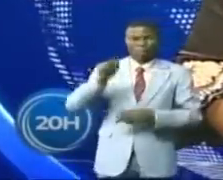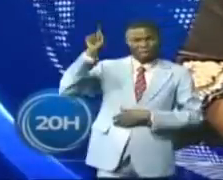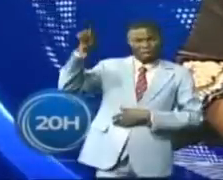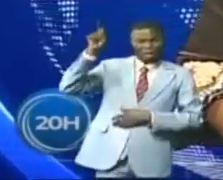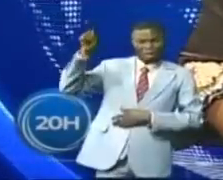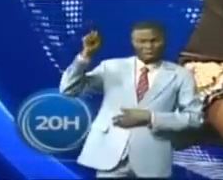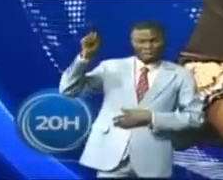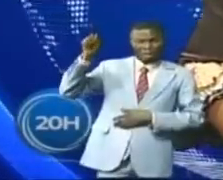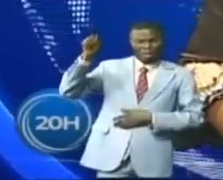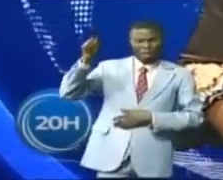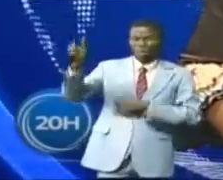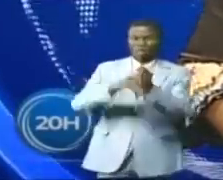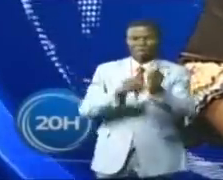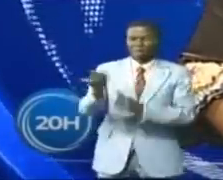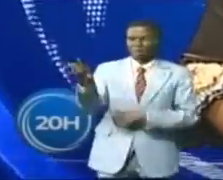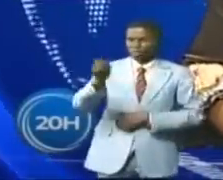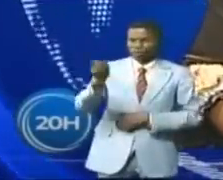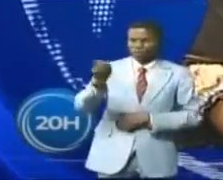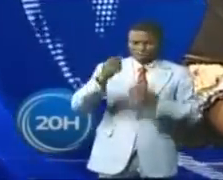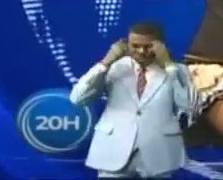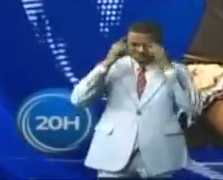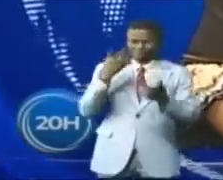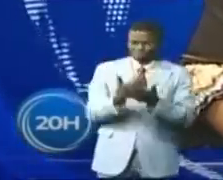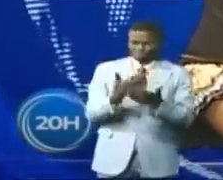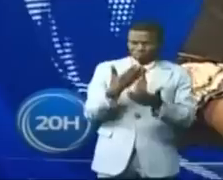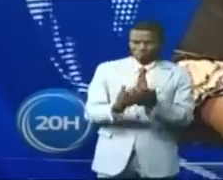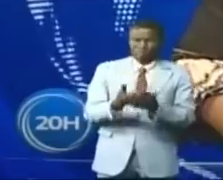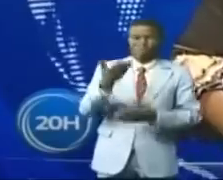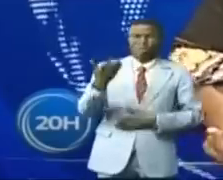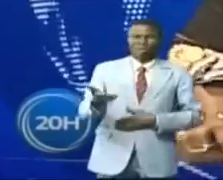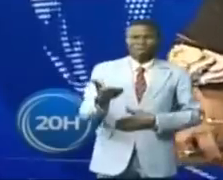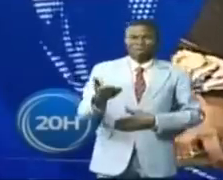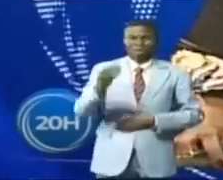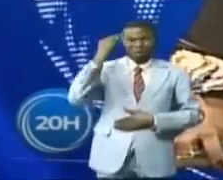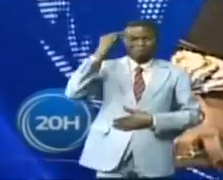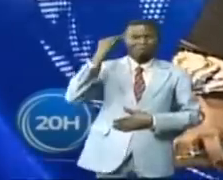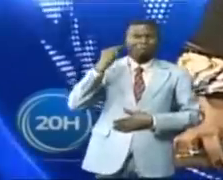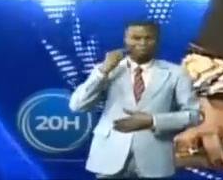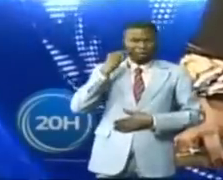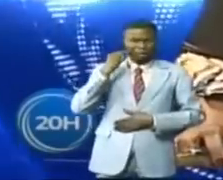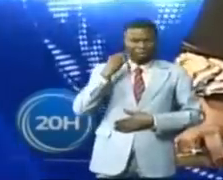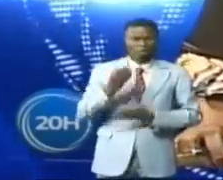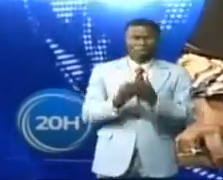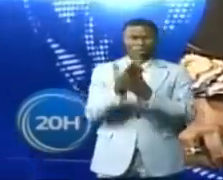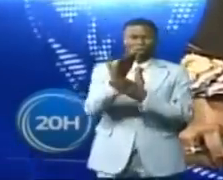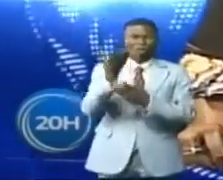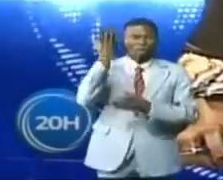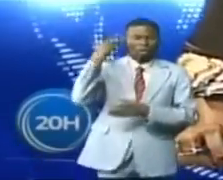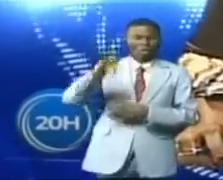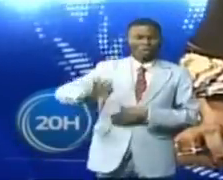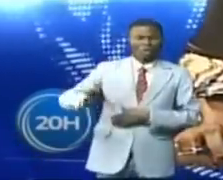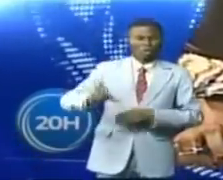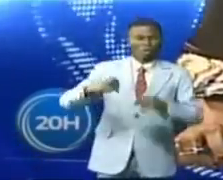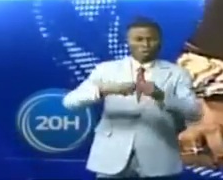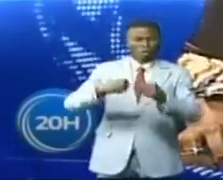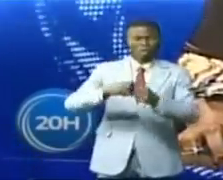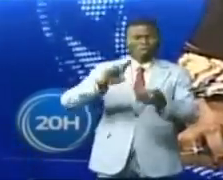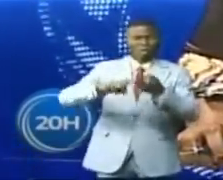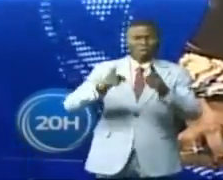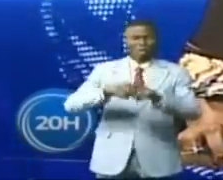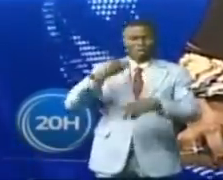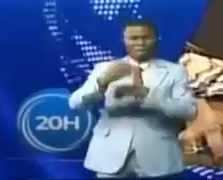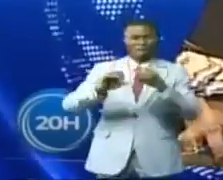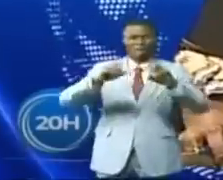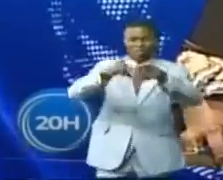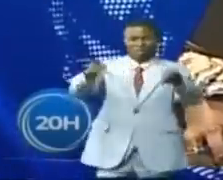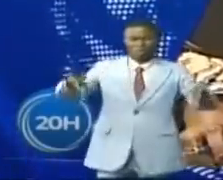sera pas spolié. Des mesures urgentes ont été prises par les ministres des Ressources hydrauliques et électricité et son collègue des affaires